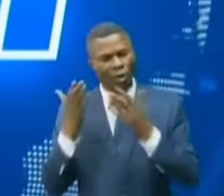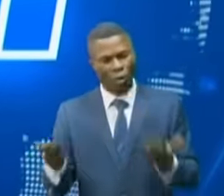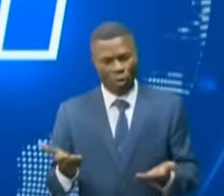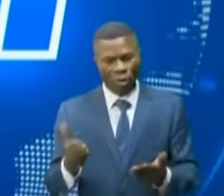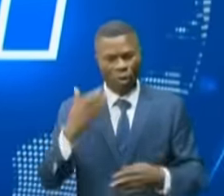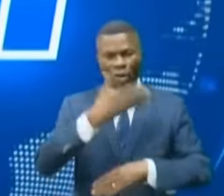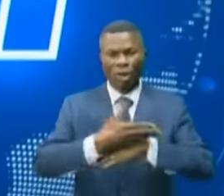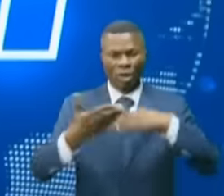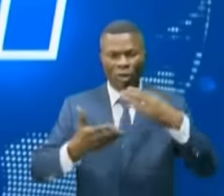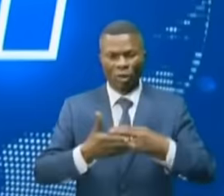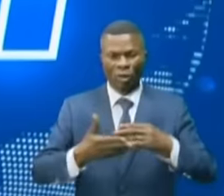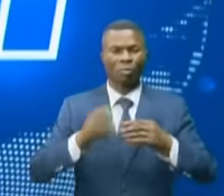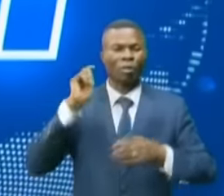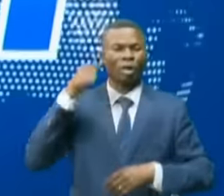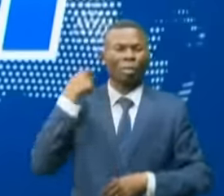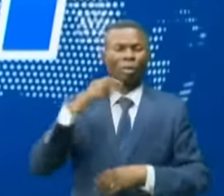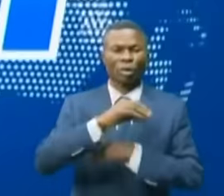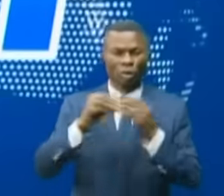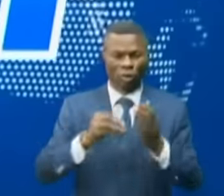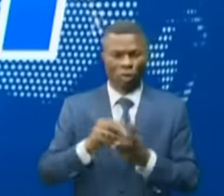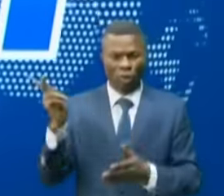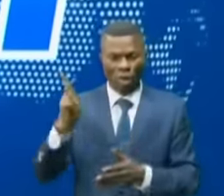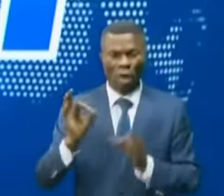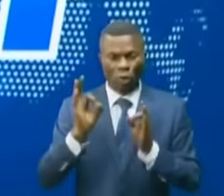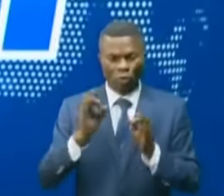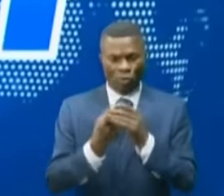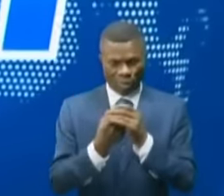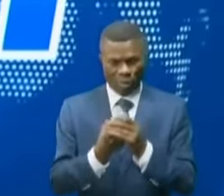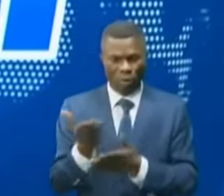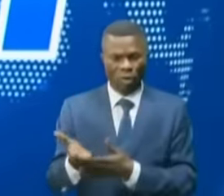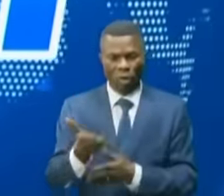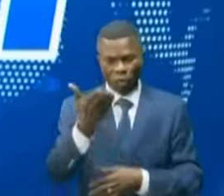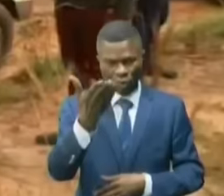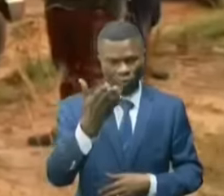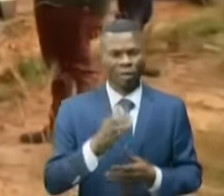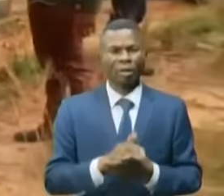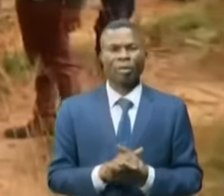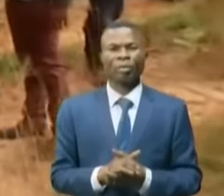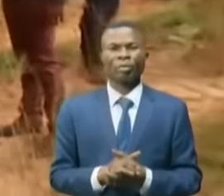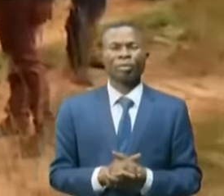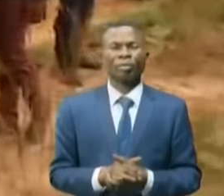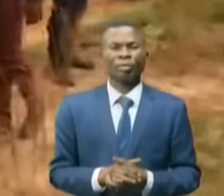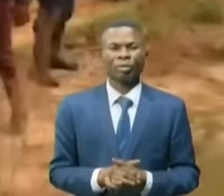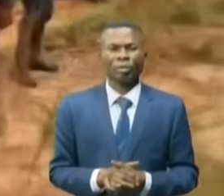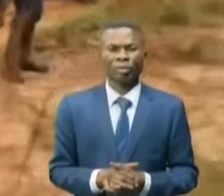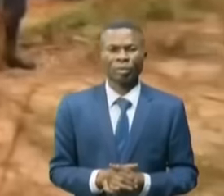les bâtiments de la prison centrale. Suivez les détails dans ce reportage.